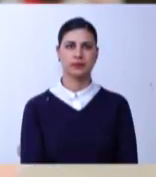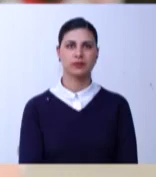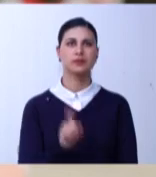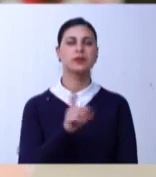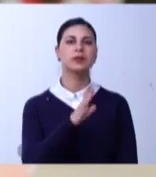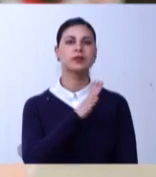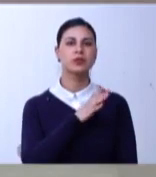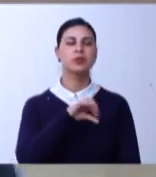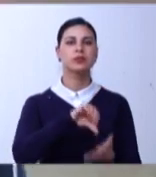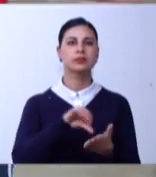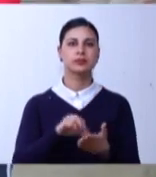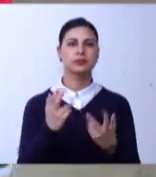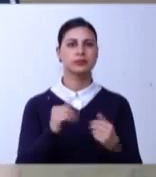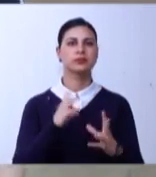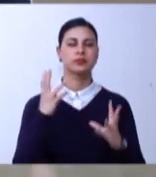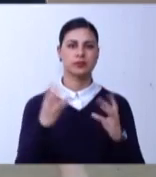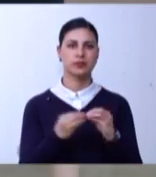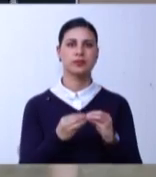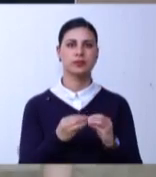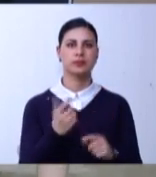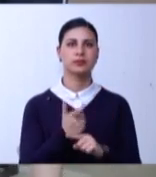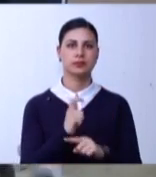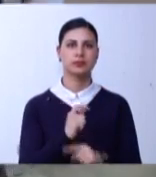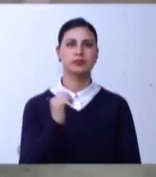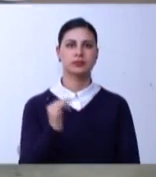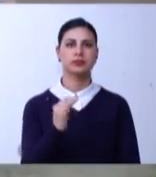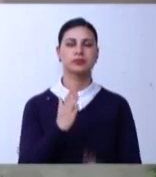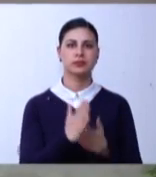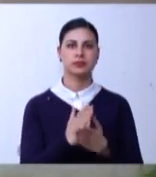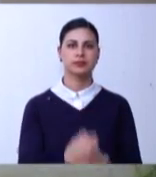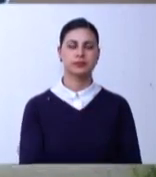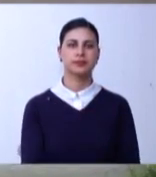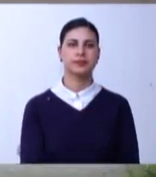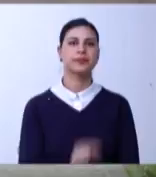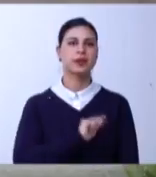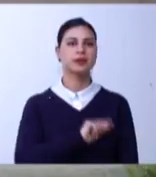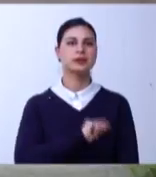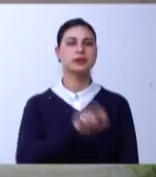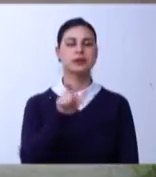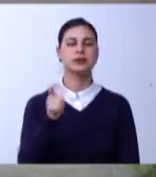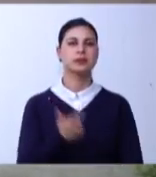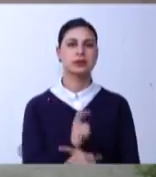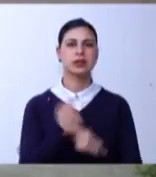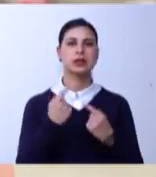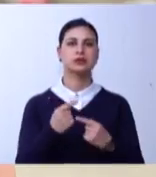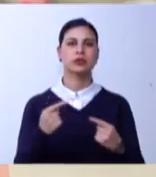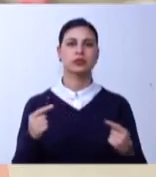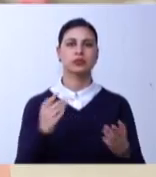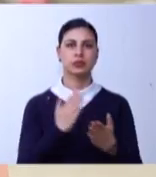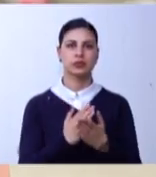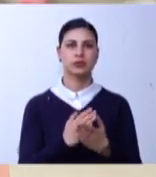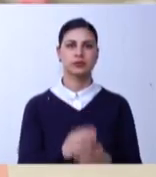გარეთ გასეირნებაში. დიდი ოჯახი კარგია, არის მხიარულება ზოგადად,